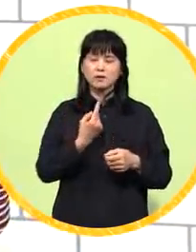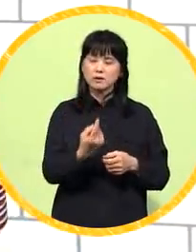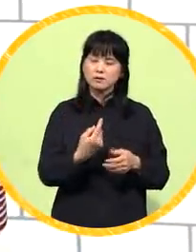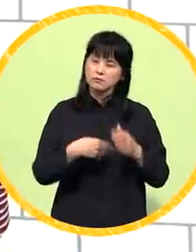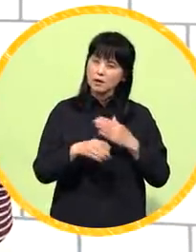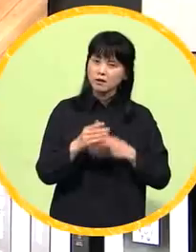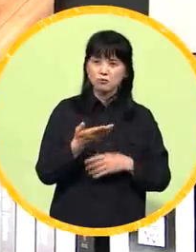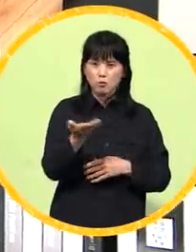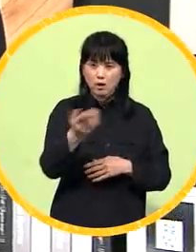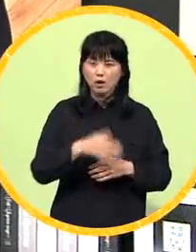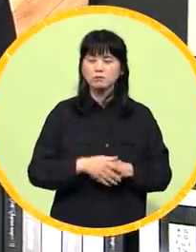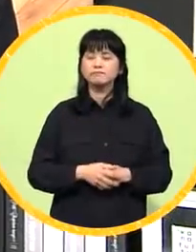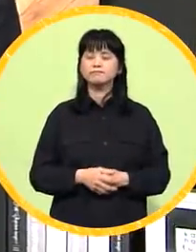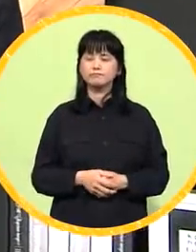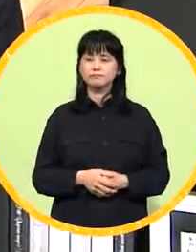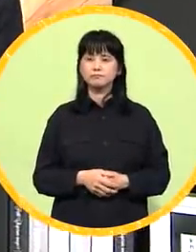いかがでしょうか